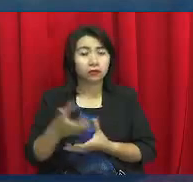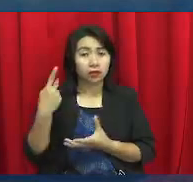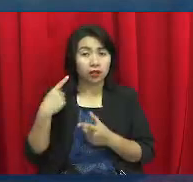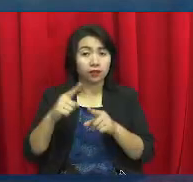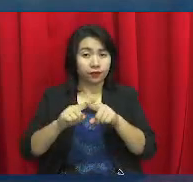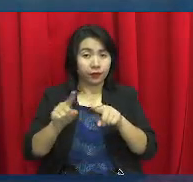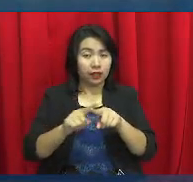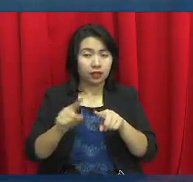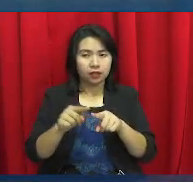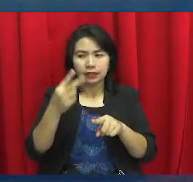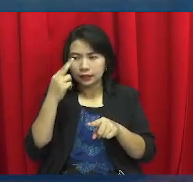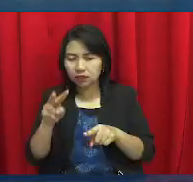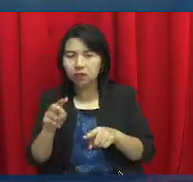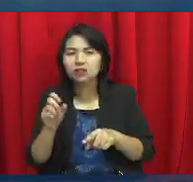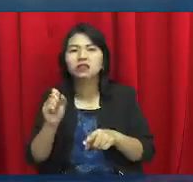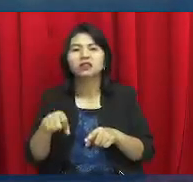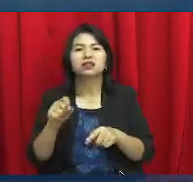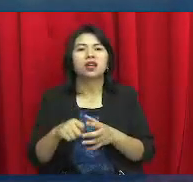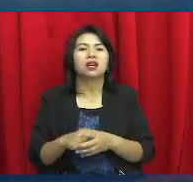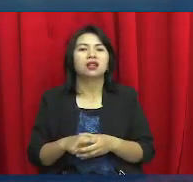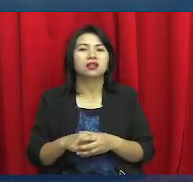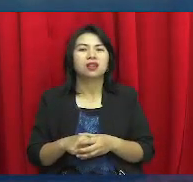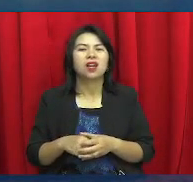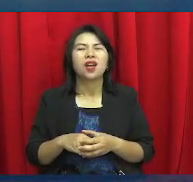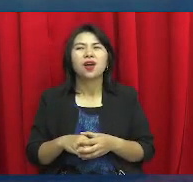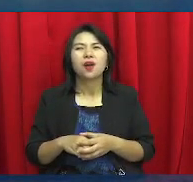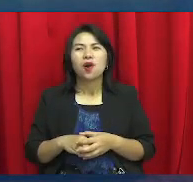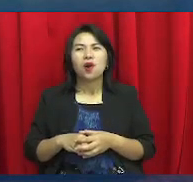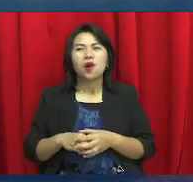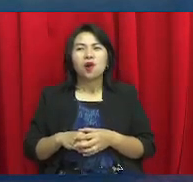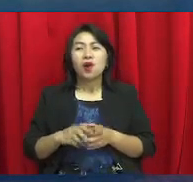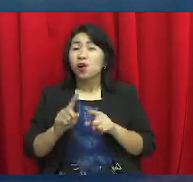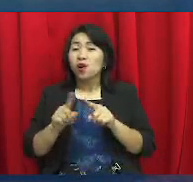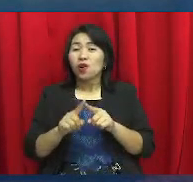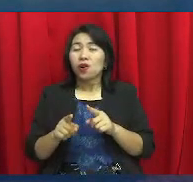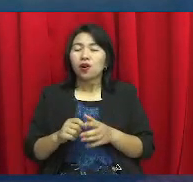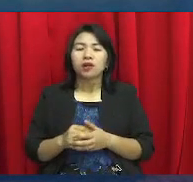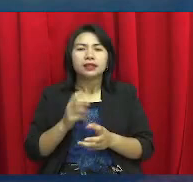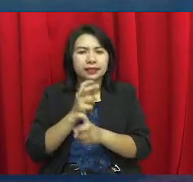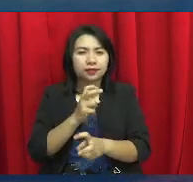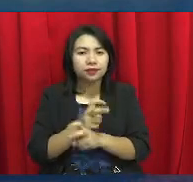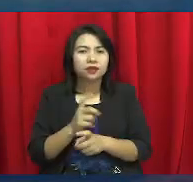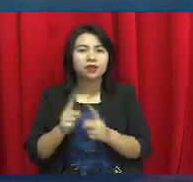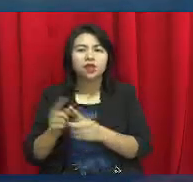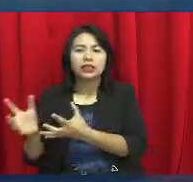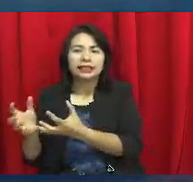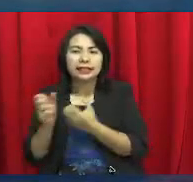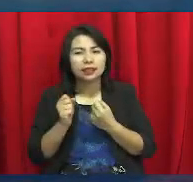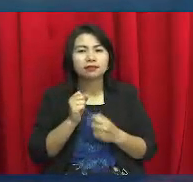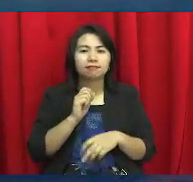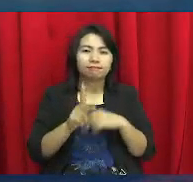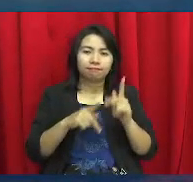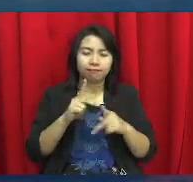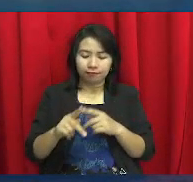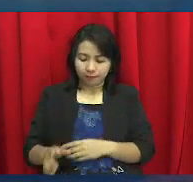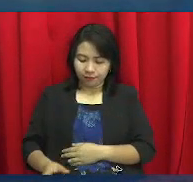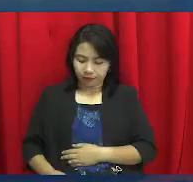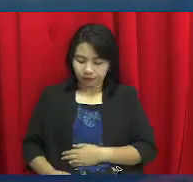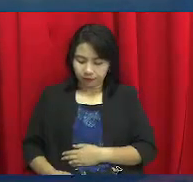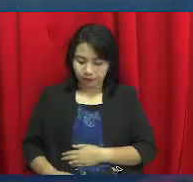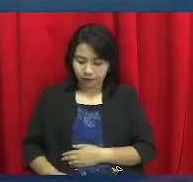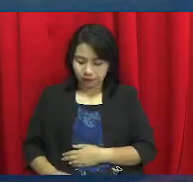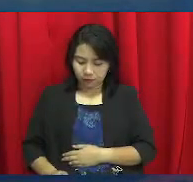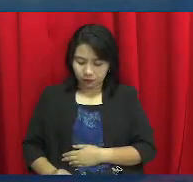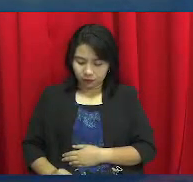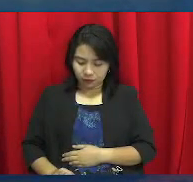pagkakaiba, ay mahihirapan tayong mawin ang mga tao. Kanina nga, nabasa ko yung sinabi ni Sir Andy, sabi nga ni Sir Andy, kagandahan sa